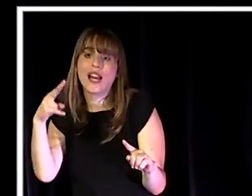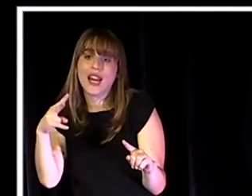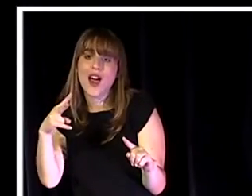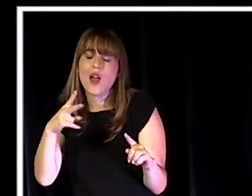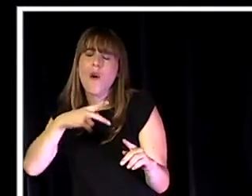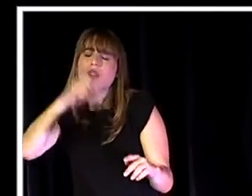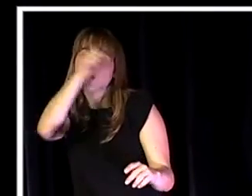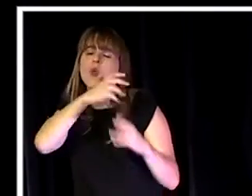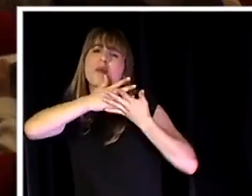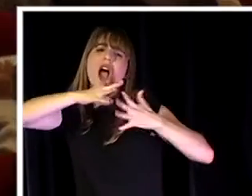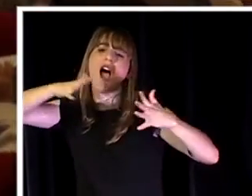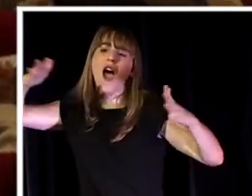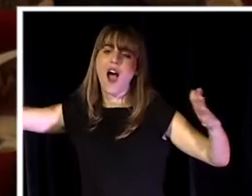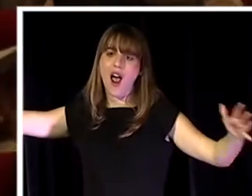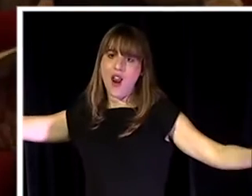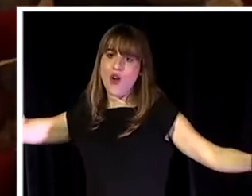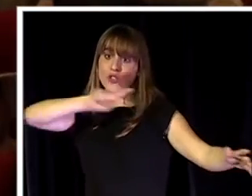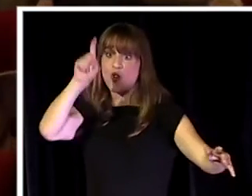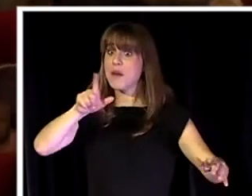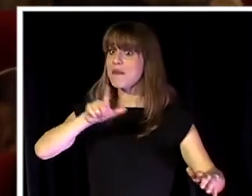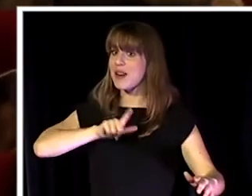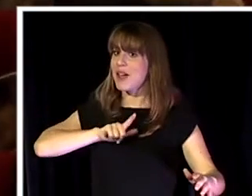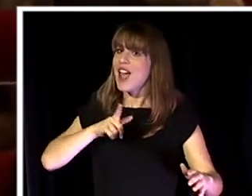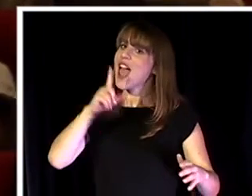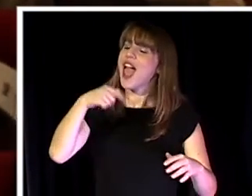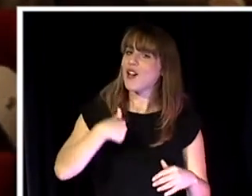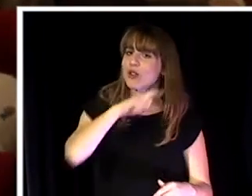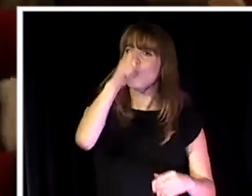να πω. Ζωή με περιμένει και εγώ θα τη γευτώ.